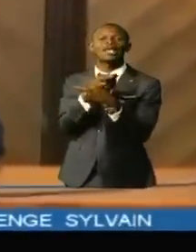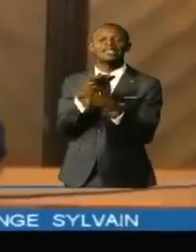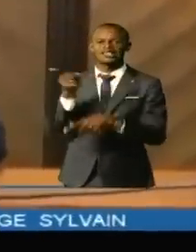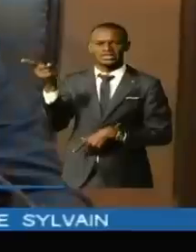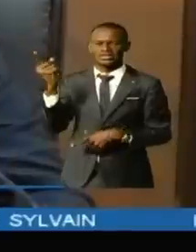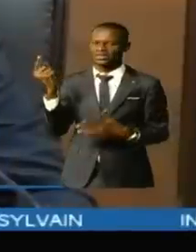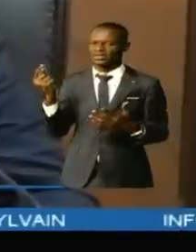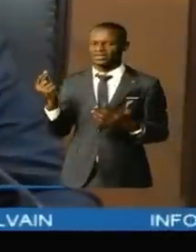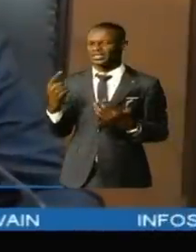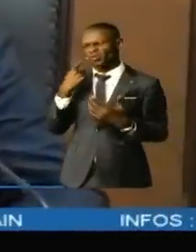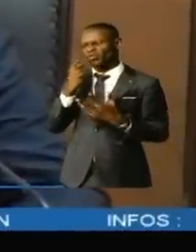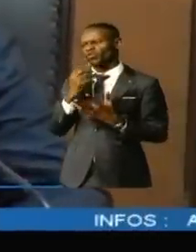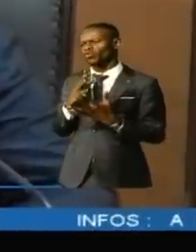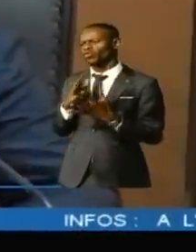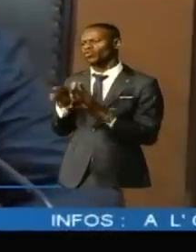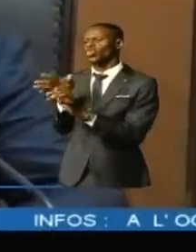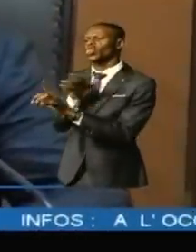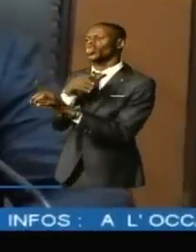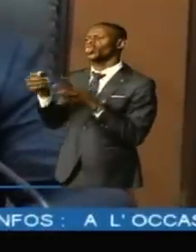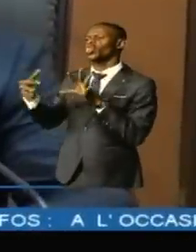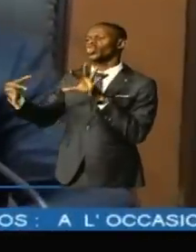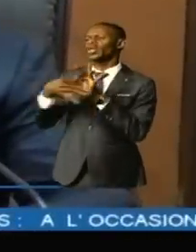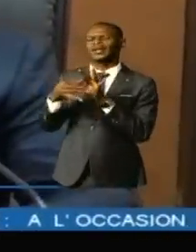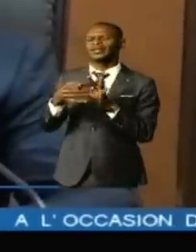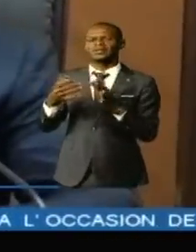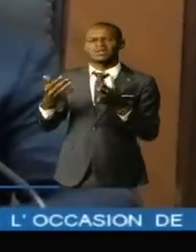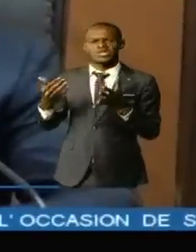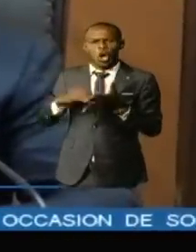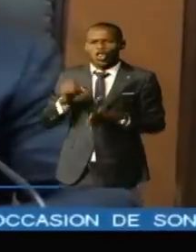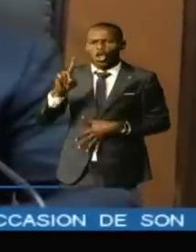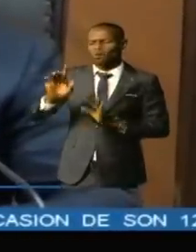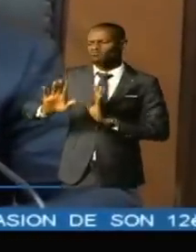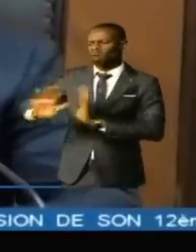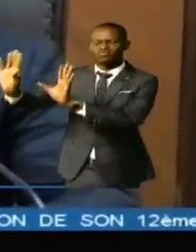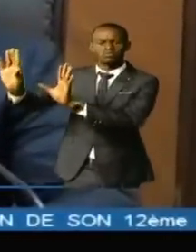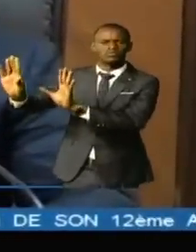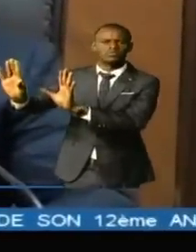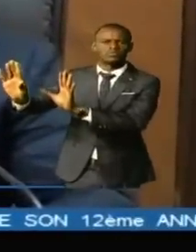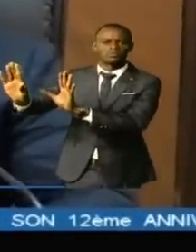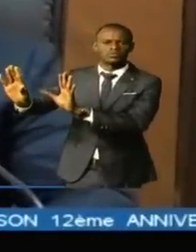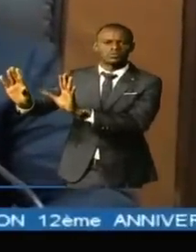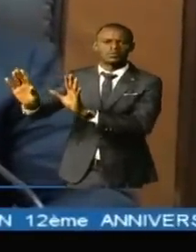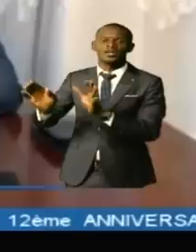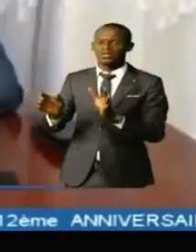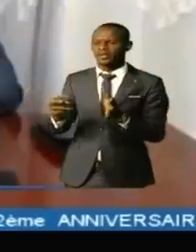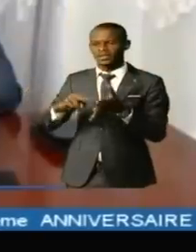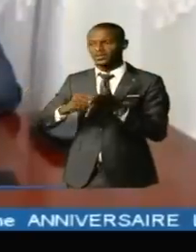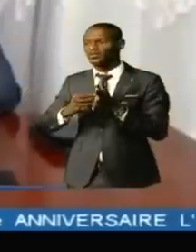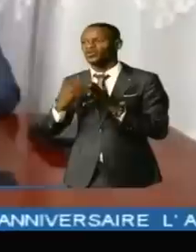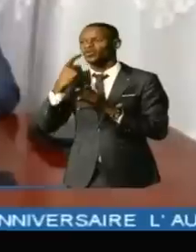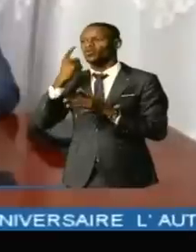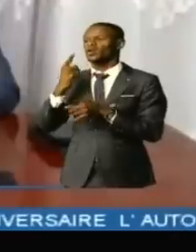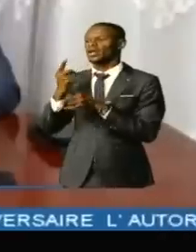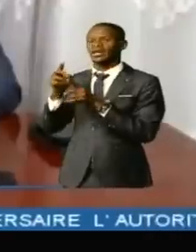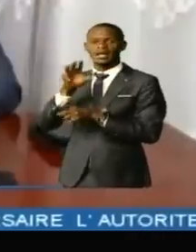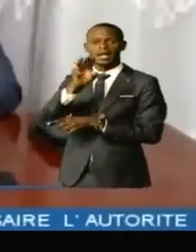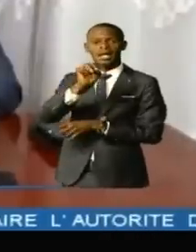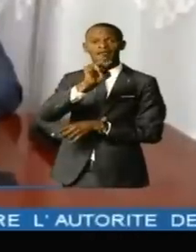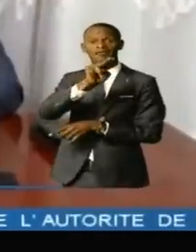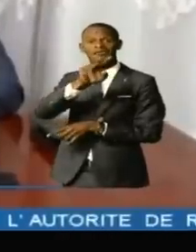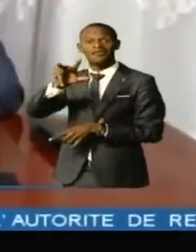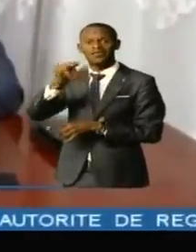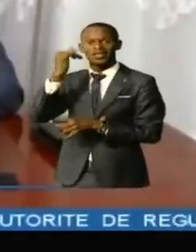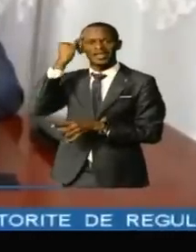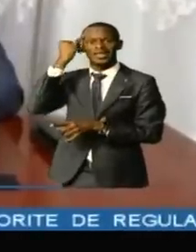au gouvernement rwandais dont l'attitude est de nature à perturber les processus de paix qui arrivent à son terme avec les